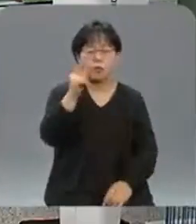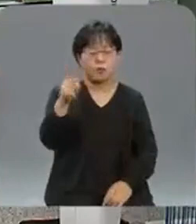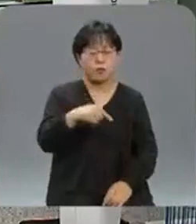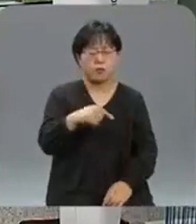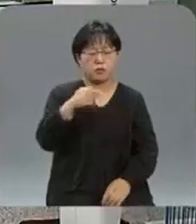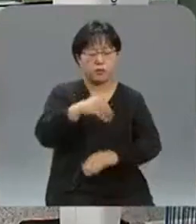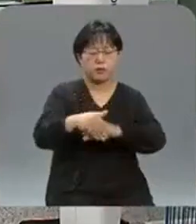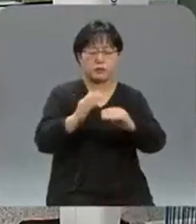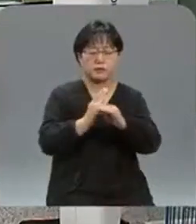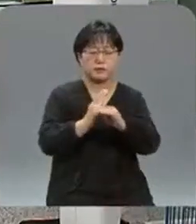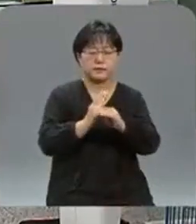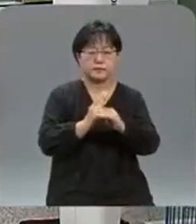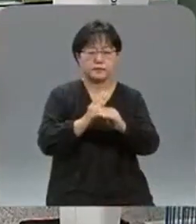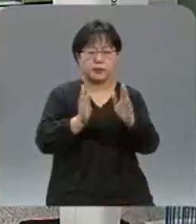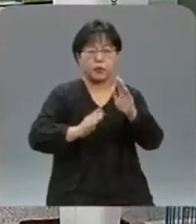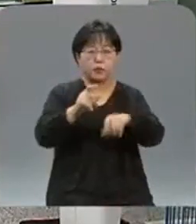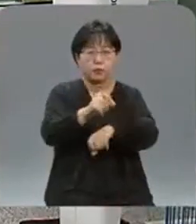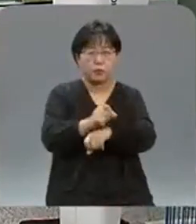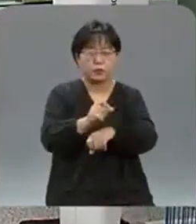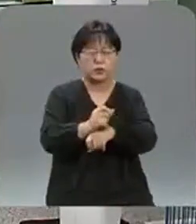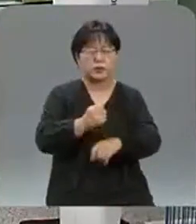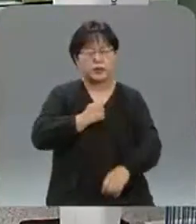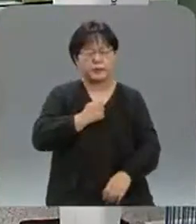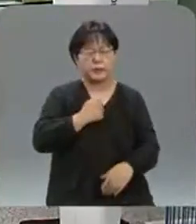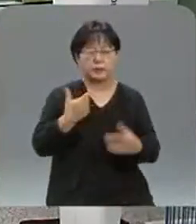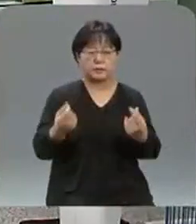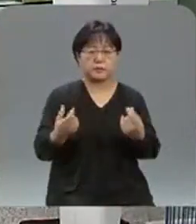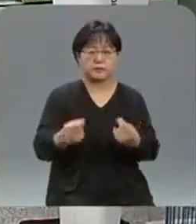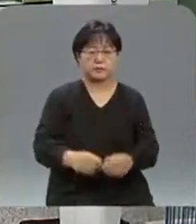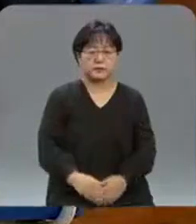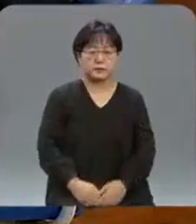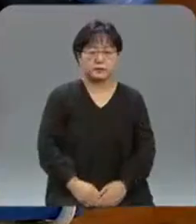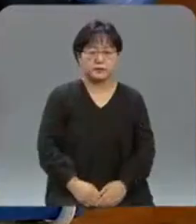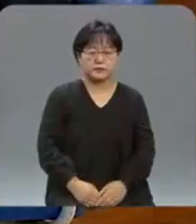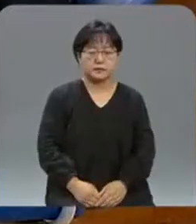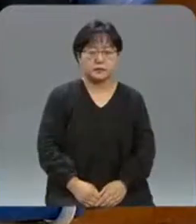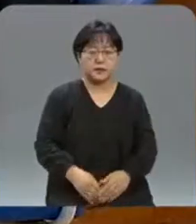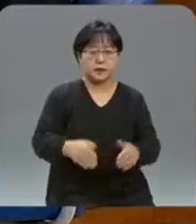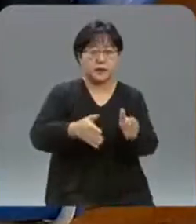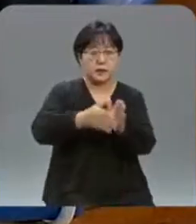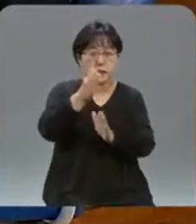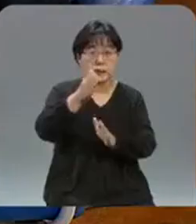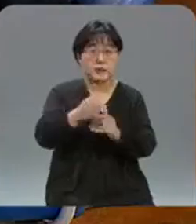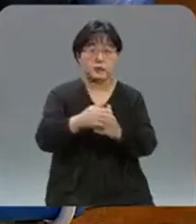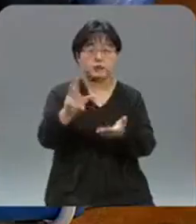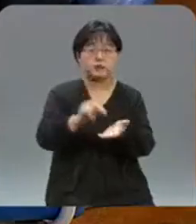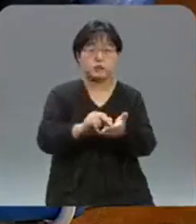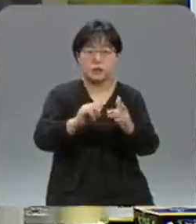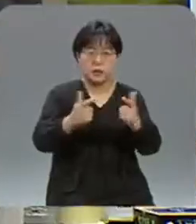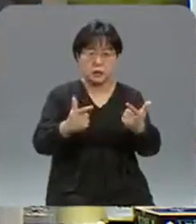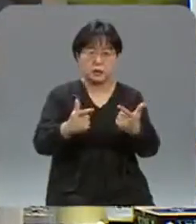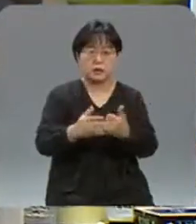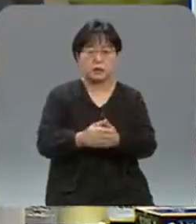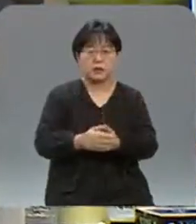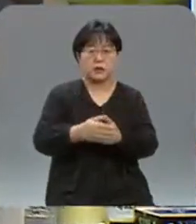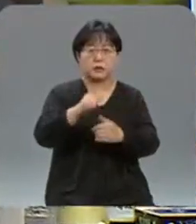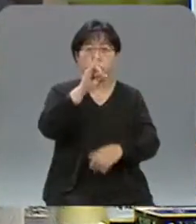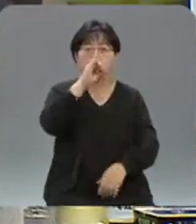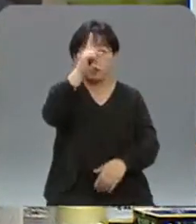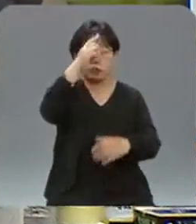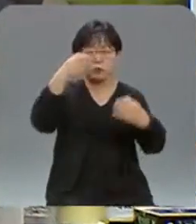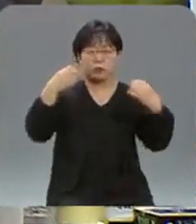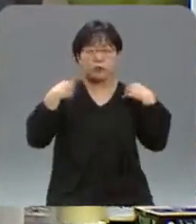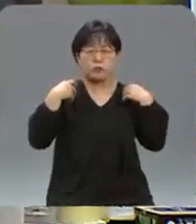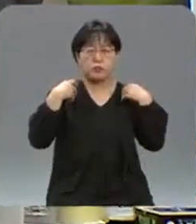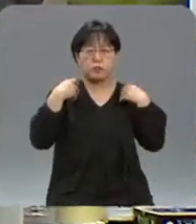올려서. 공무원들도 답답하긴 마찬가지였습니다. 지자체 차원의 문제가 아닌데다 중앙정부